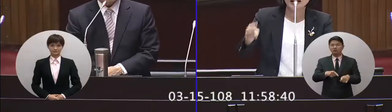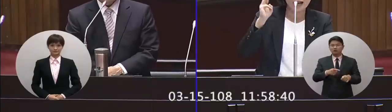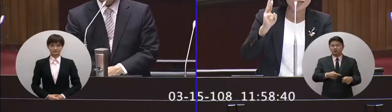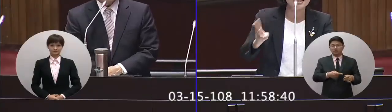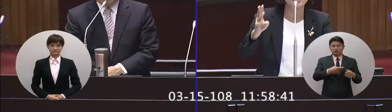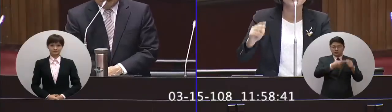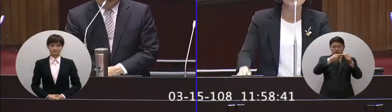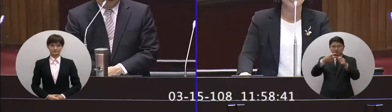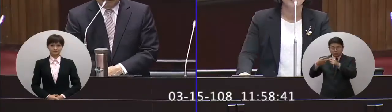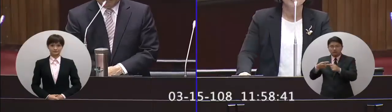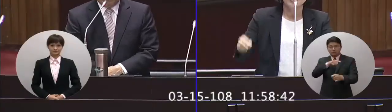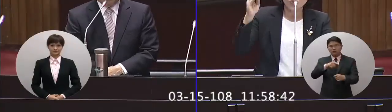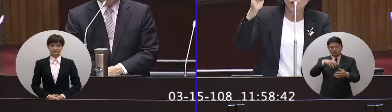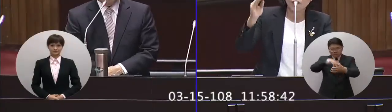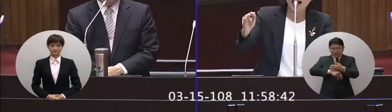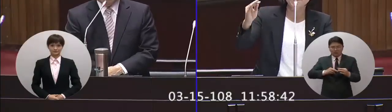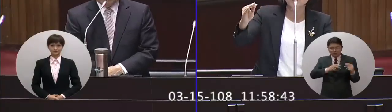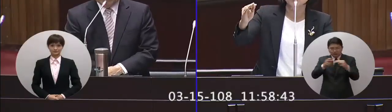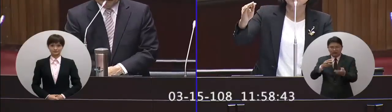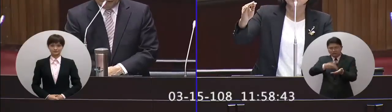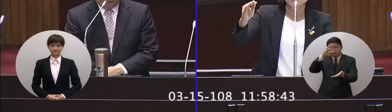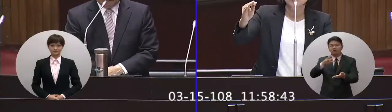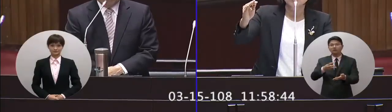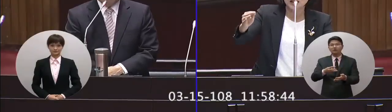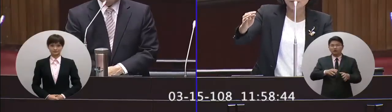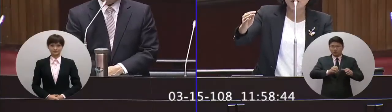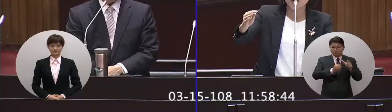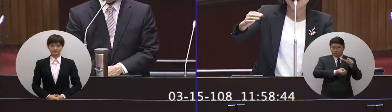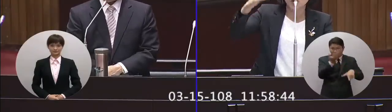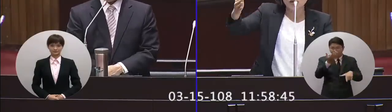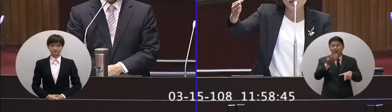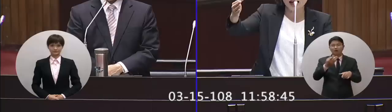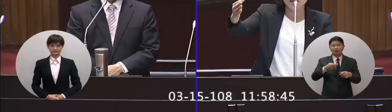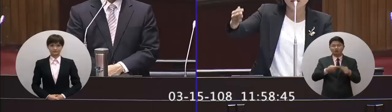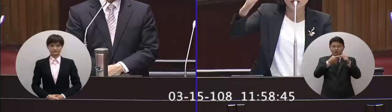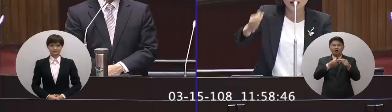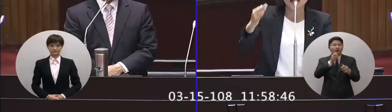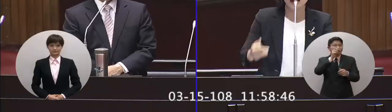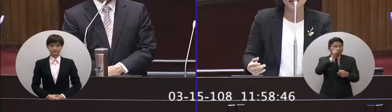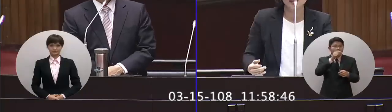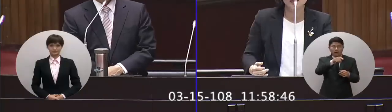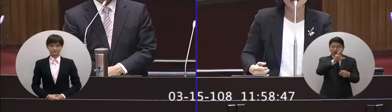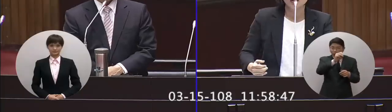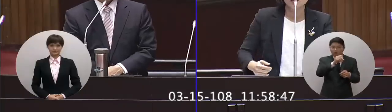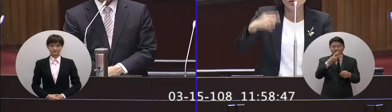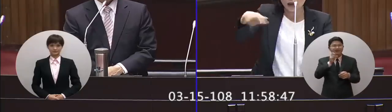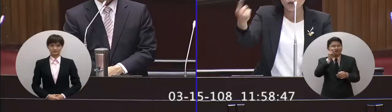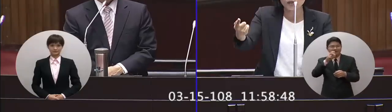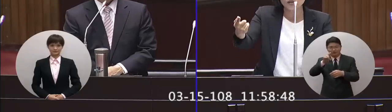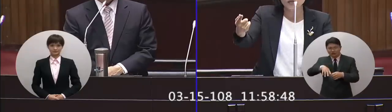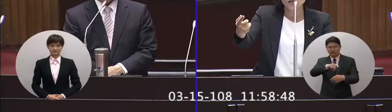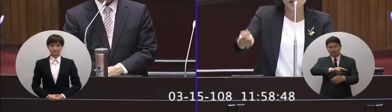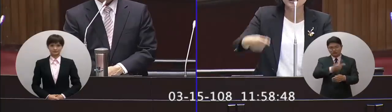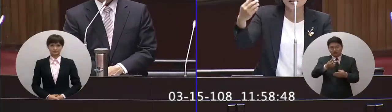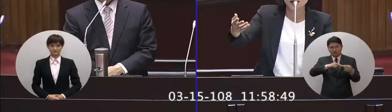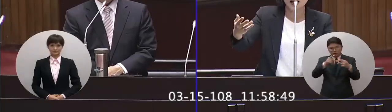第二波他改了3次，哎，他从发布第一波有没有宜兰到宜兰的哪个县市就改